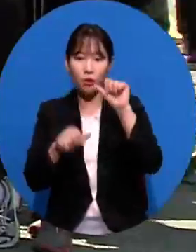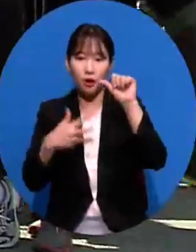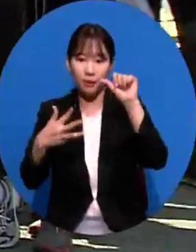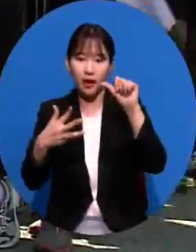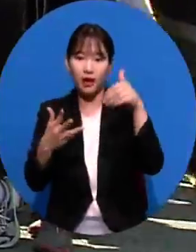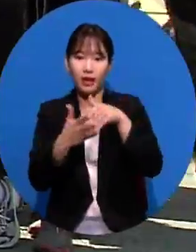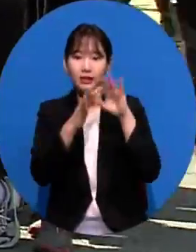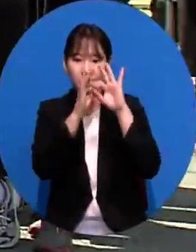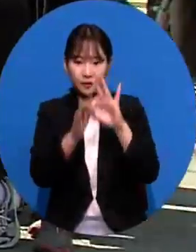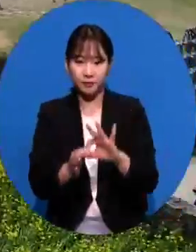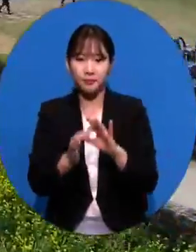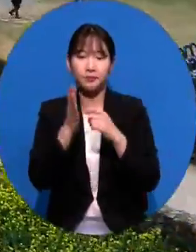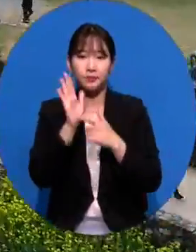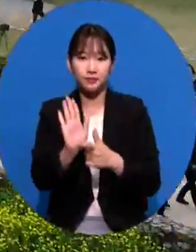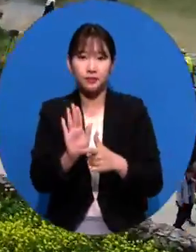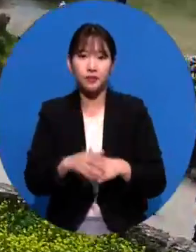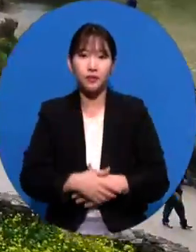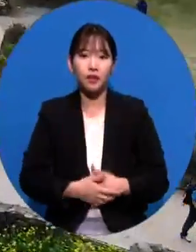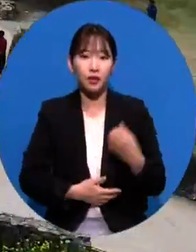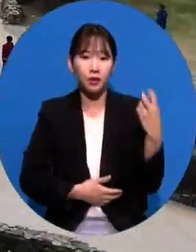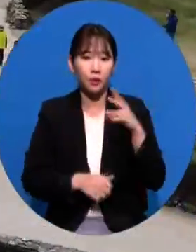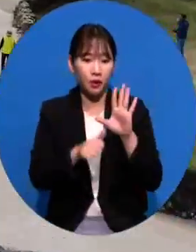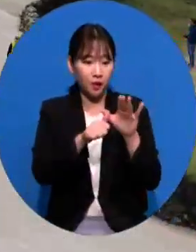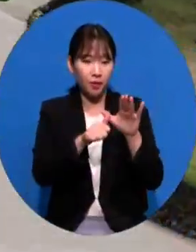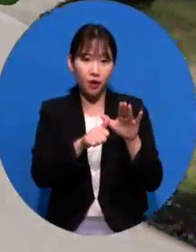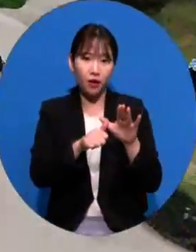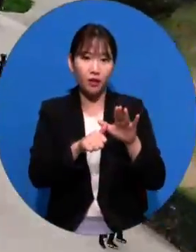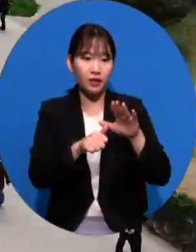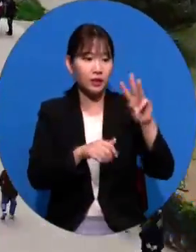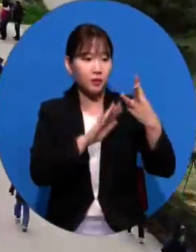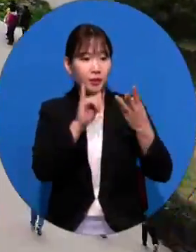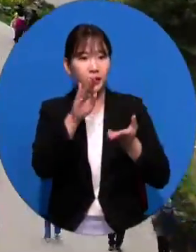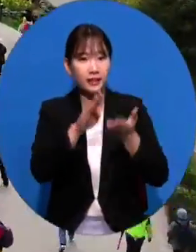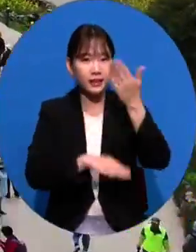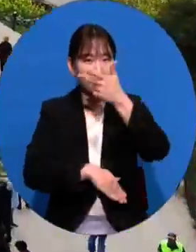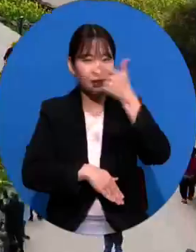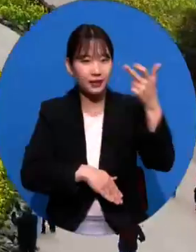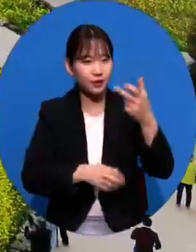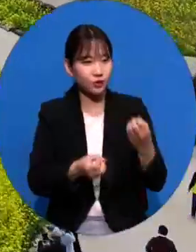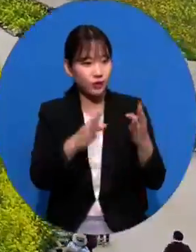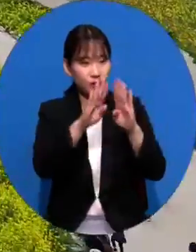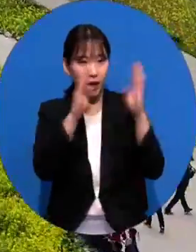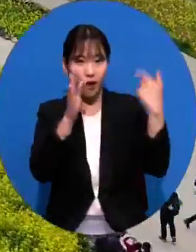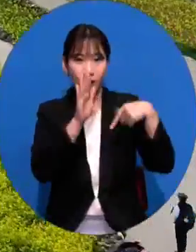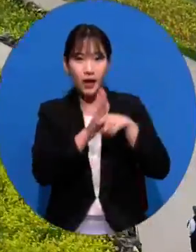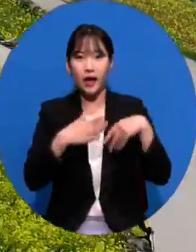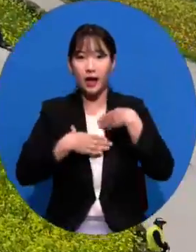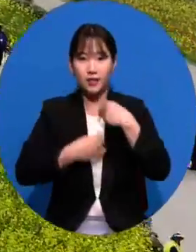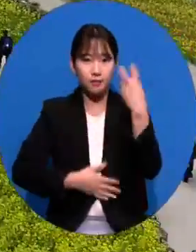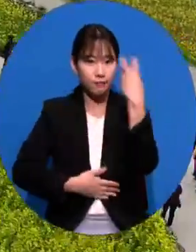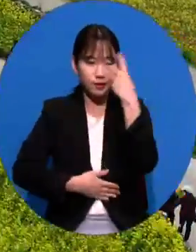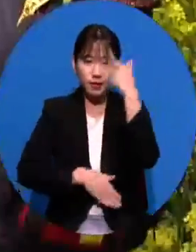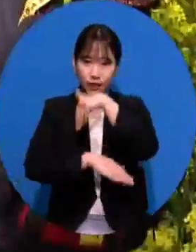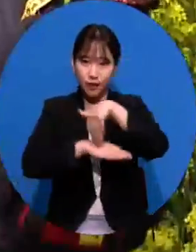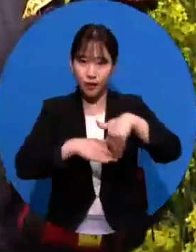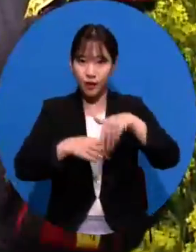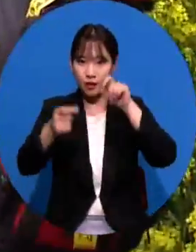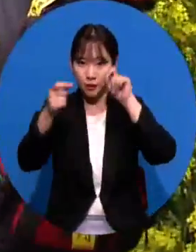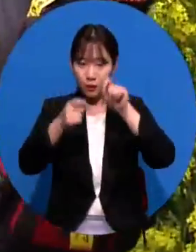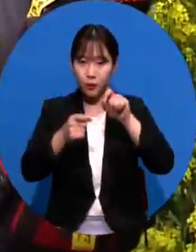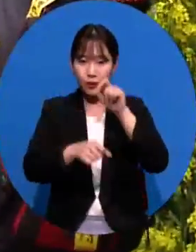8일까지 이어진다고 밝혔습니다. 또 한평구는 300명 이상 대규모 축제 개최를 위한 안전관리 계획을